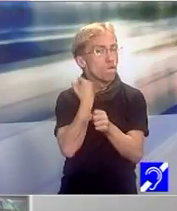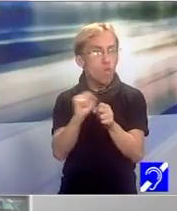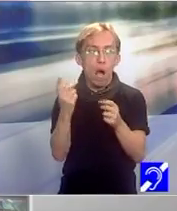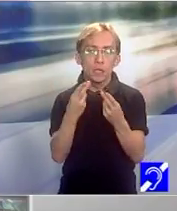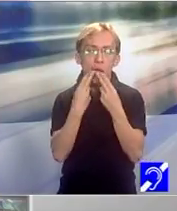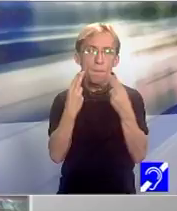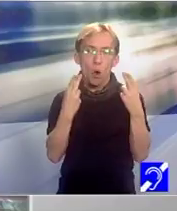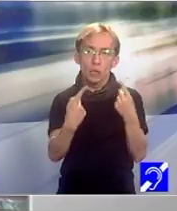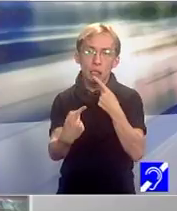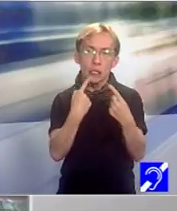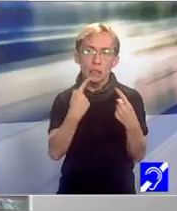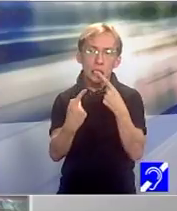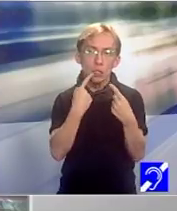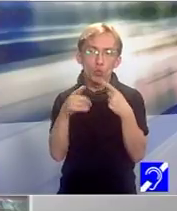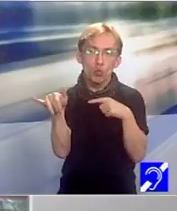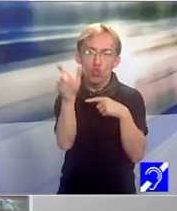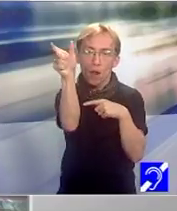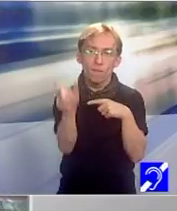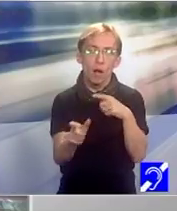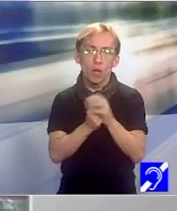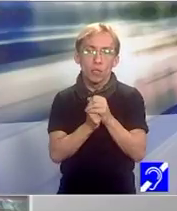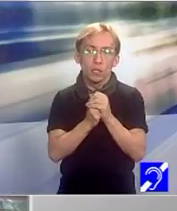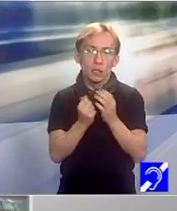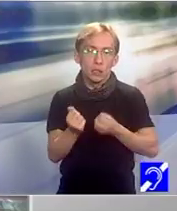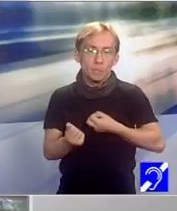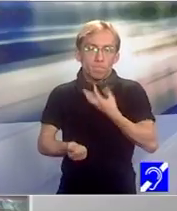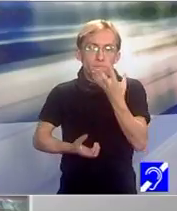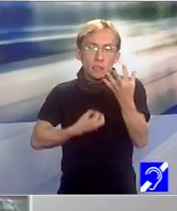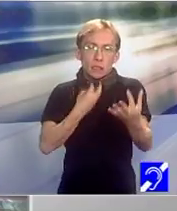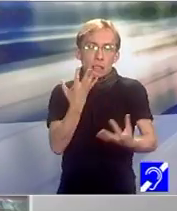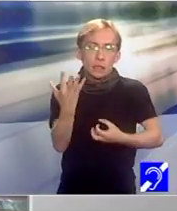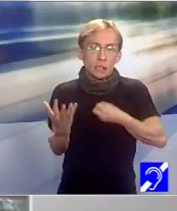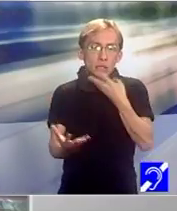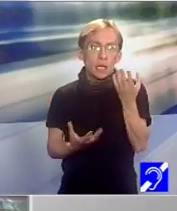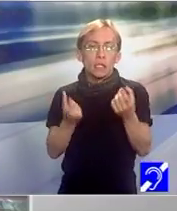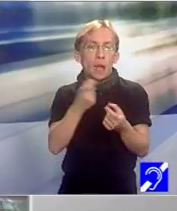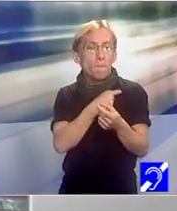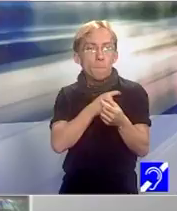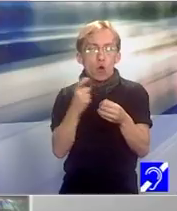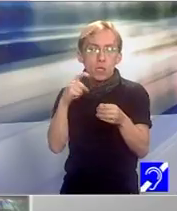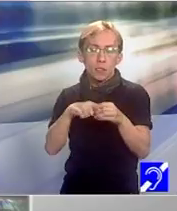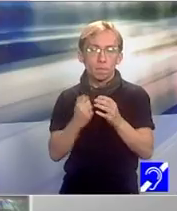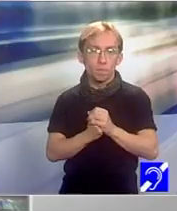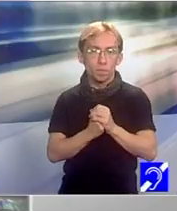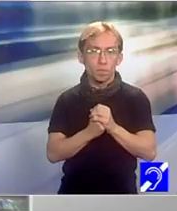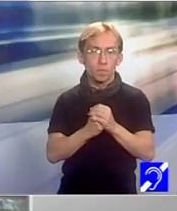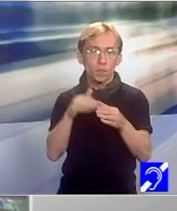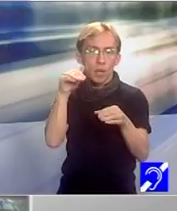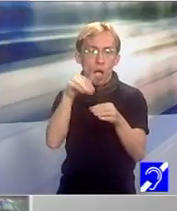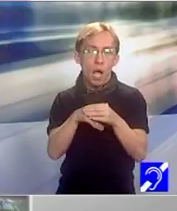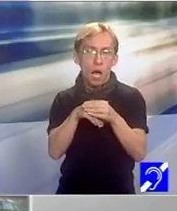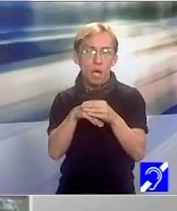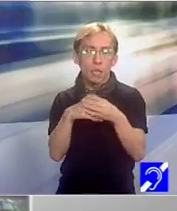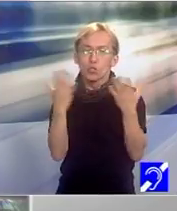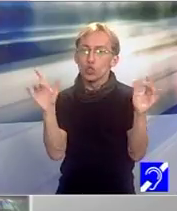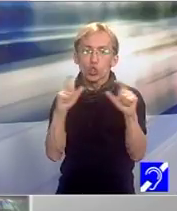Dacă să pot să mă descarc? Să pot să mă descarc oarecum și să pot să integrez, vorba ta, în povestea mea de viață tot